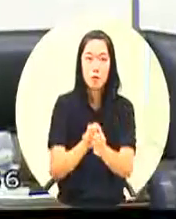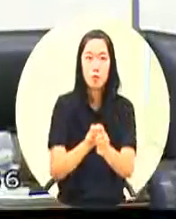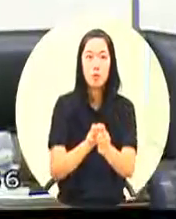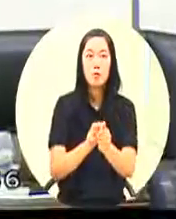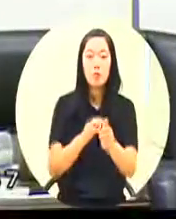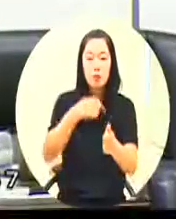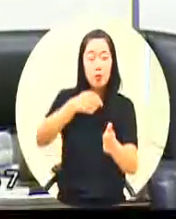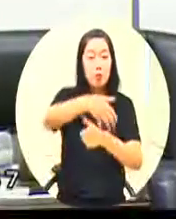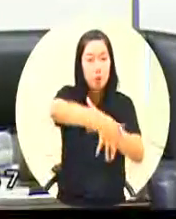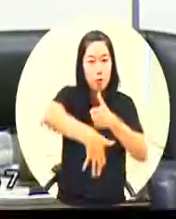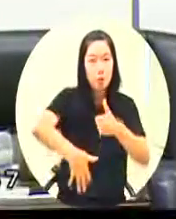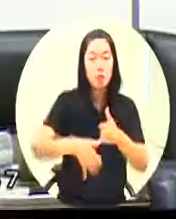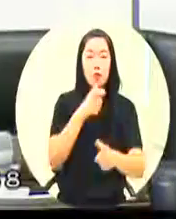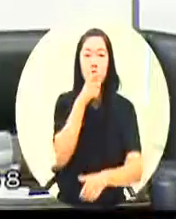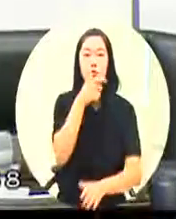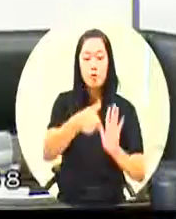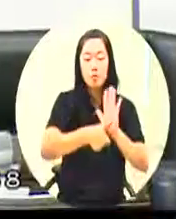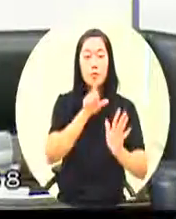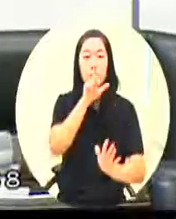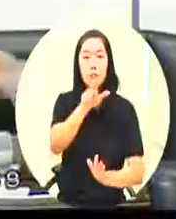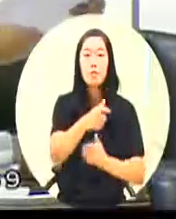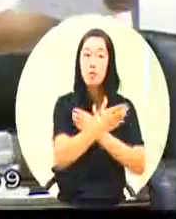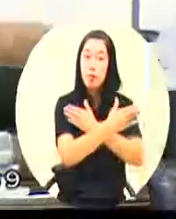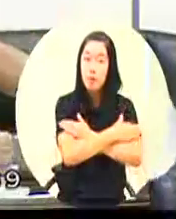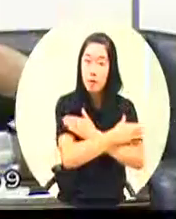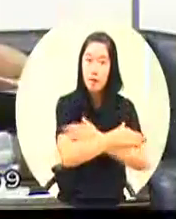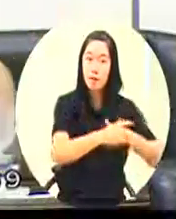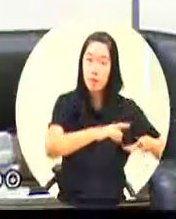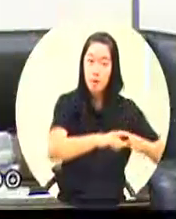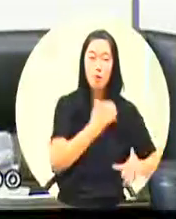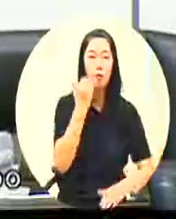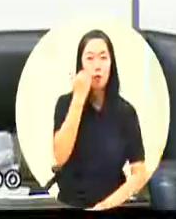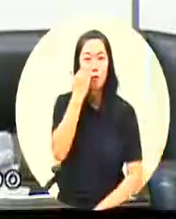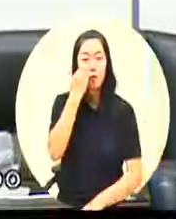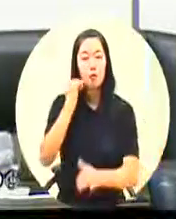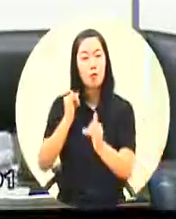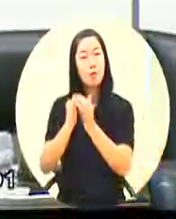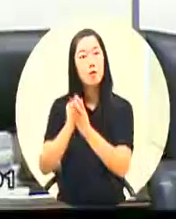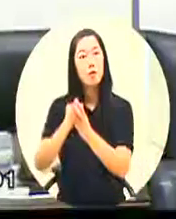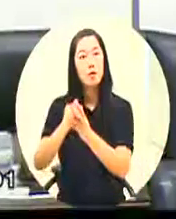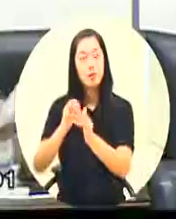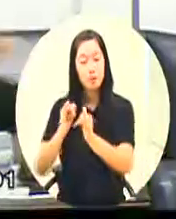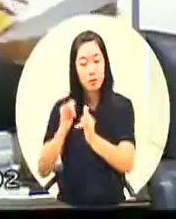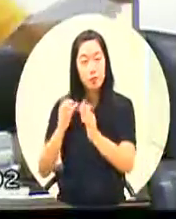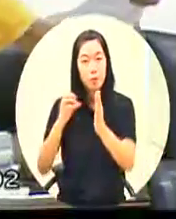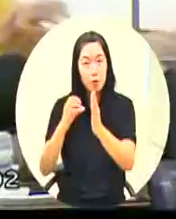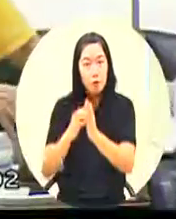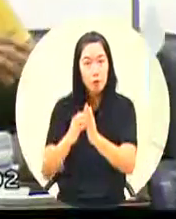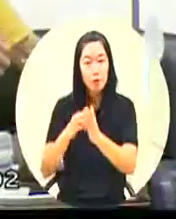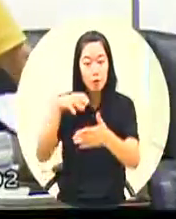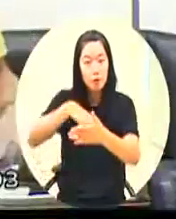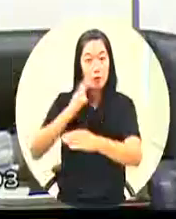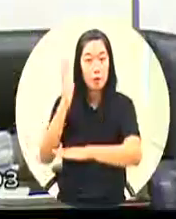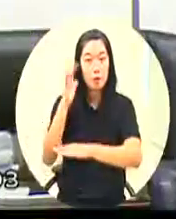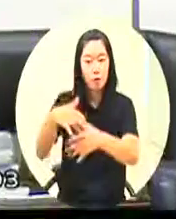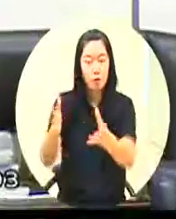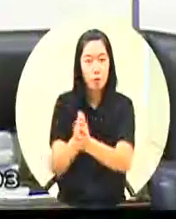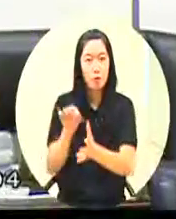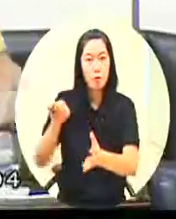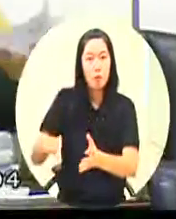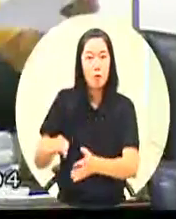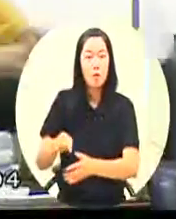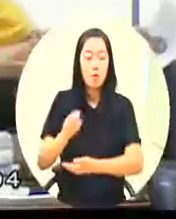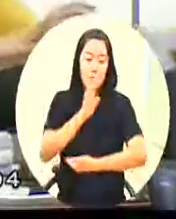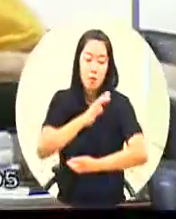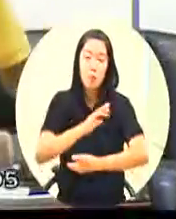叫做 幼稚园、啊、你如果社会局、啊、内政部的、哦、他又有这个托儿所，